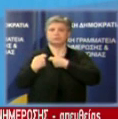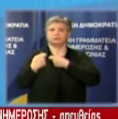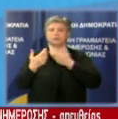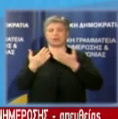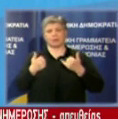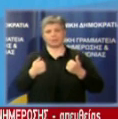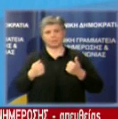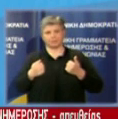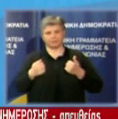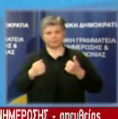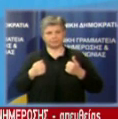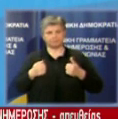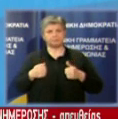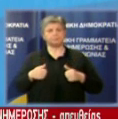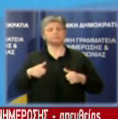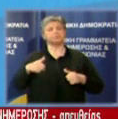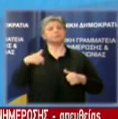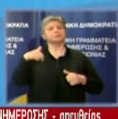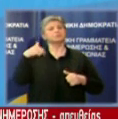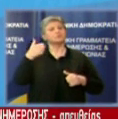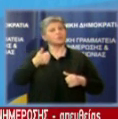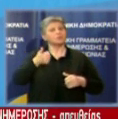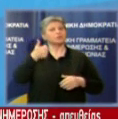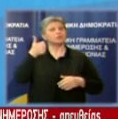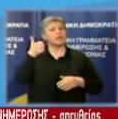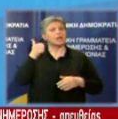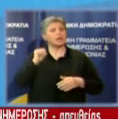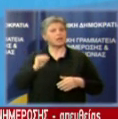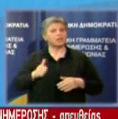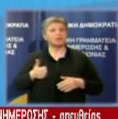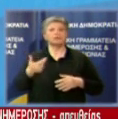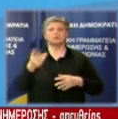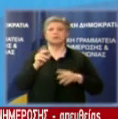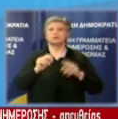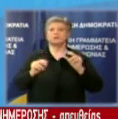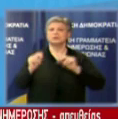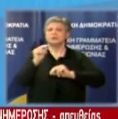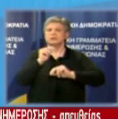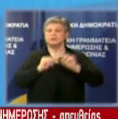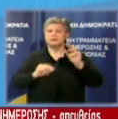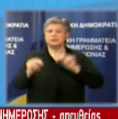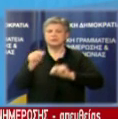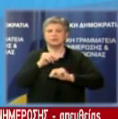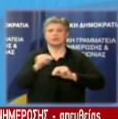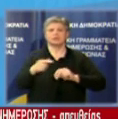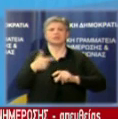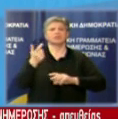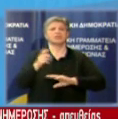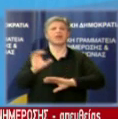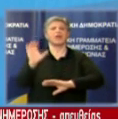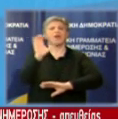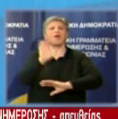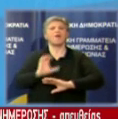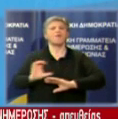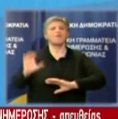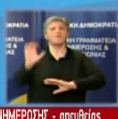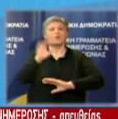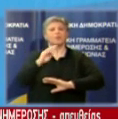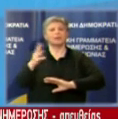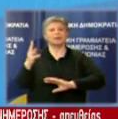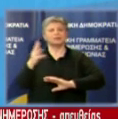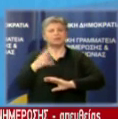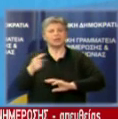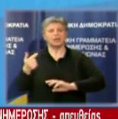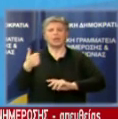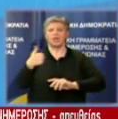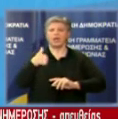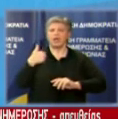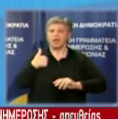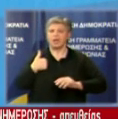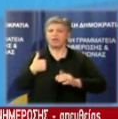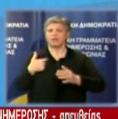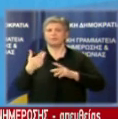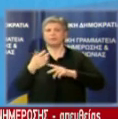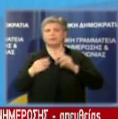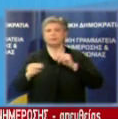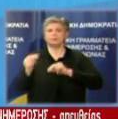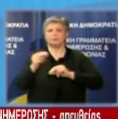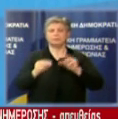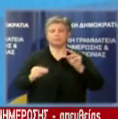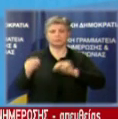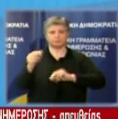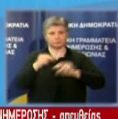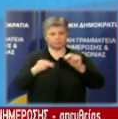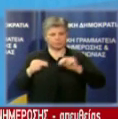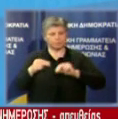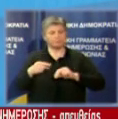σε επανειλημμένες ερωτήσεις που έγιναν και χθες σε αυτή τη συζήτηση και από πλευράς των ευρωπαϊκών θεσμών και από εμάς, ασκήθηκαν μεγάλες πιέσεις προς το